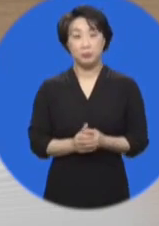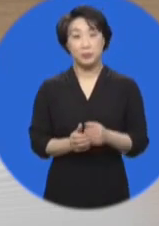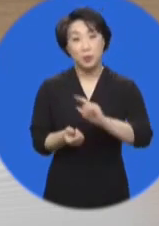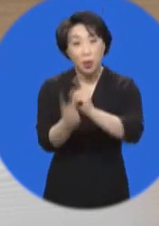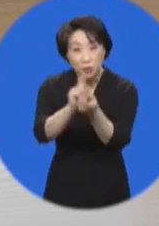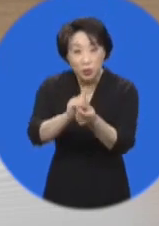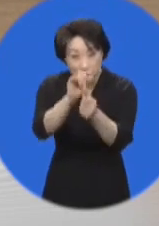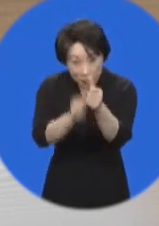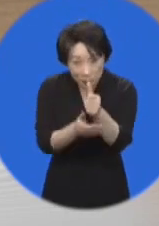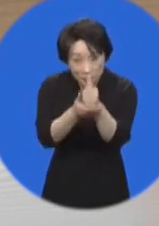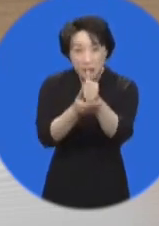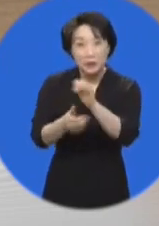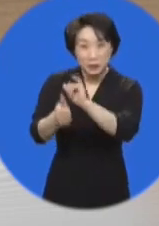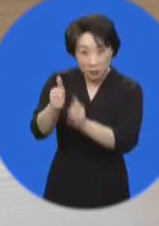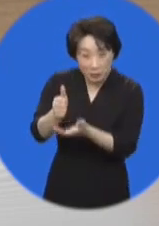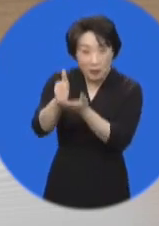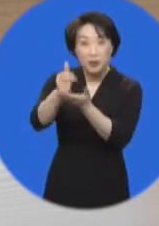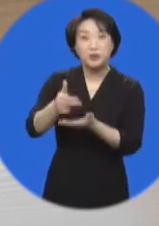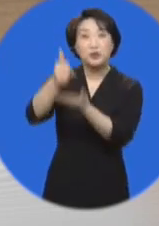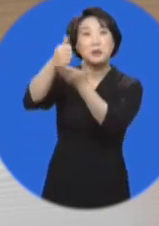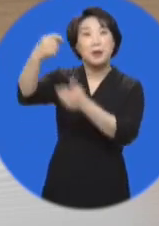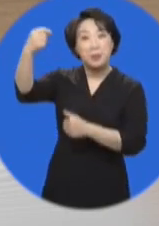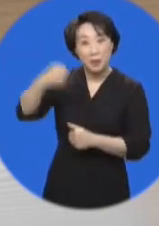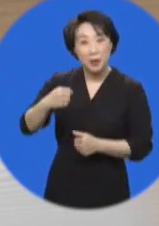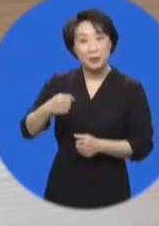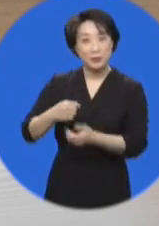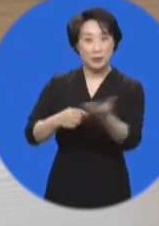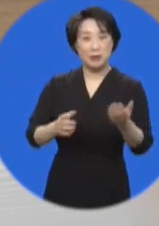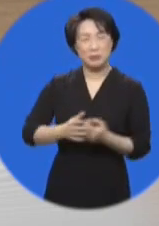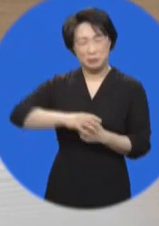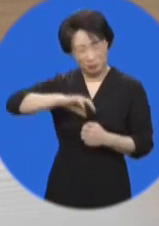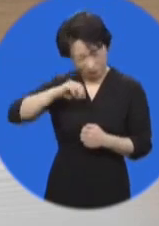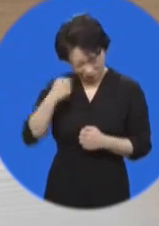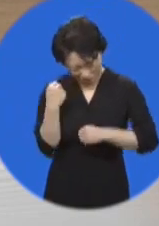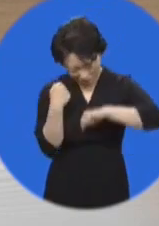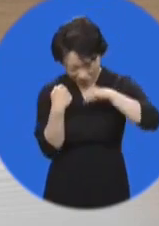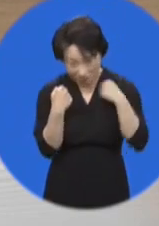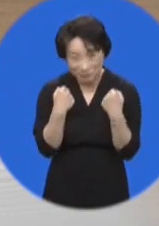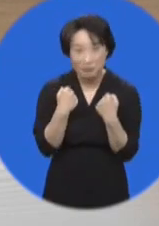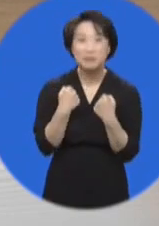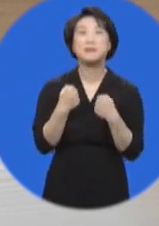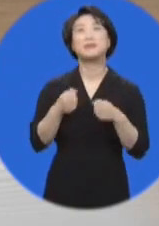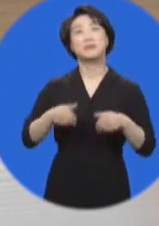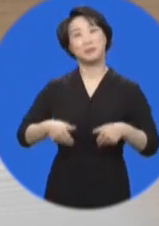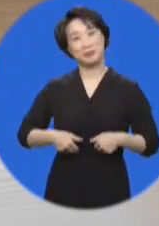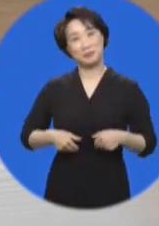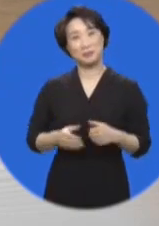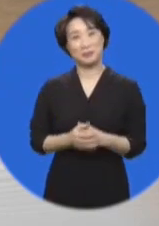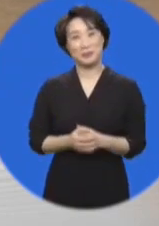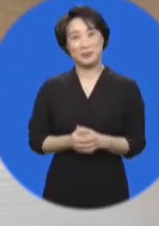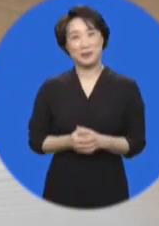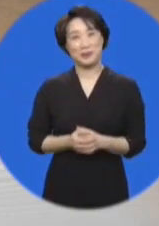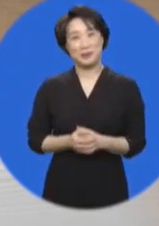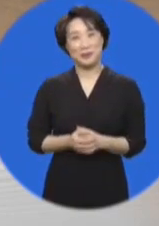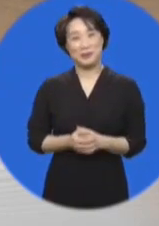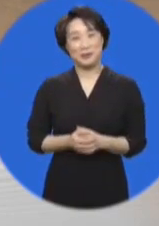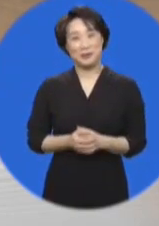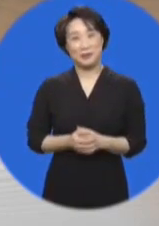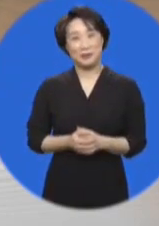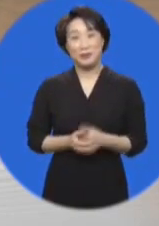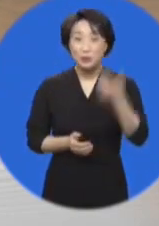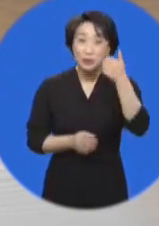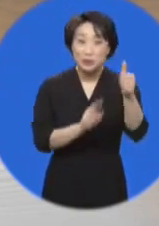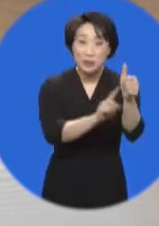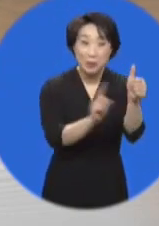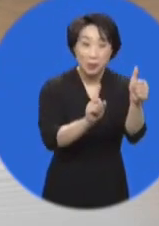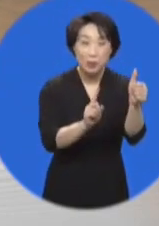서로 섬기라 하신 주님의 명령에 절대 복종할 수 있는 응? 어떤